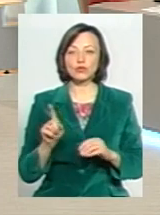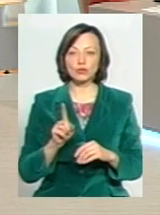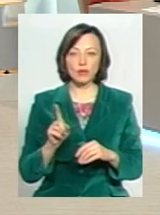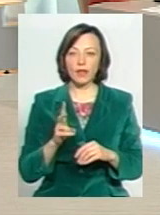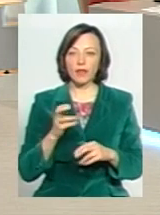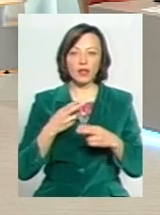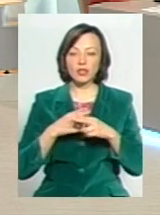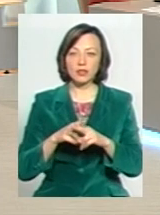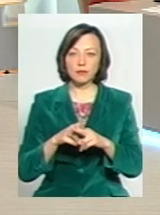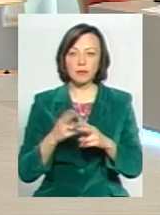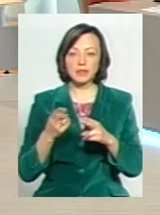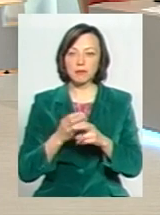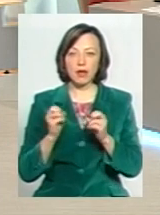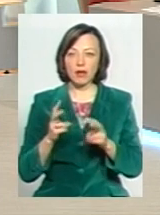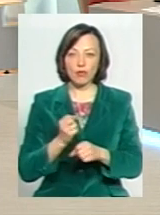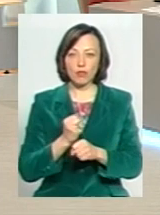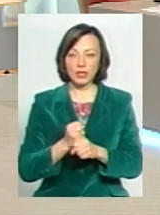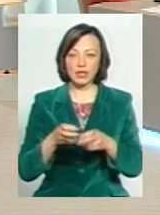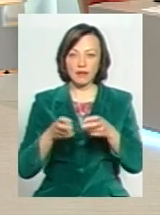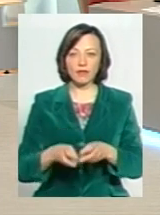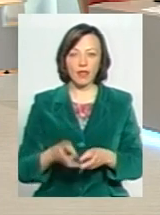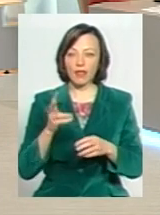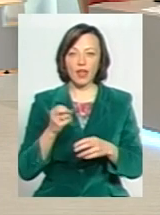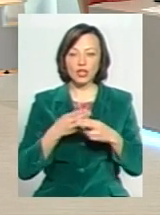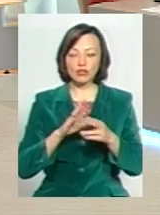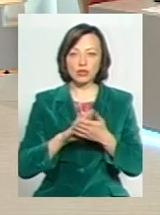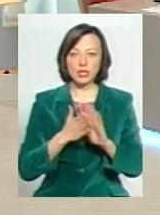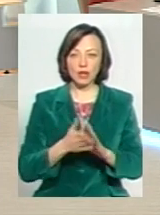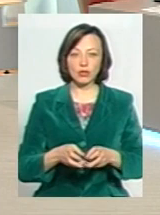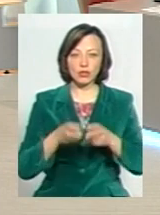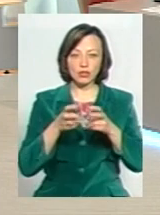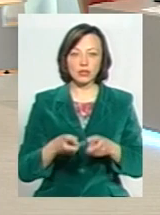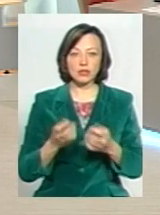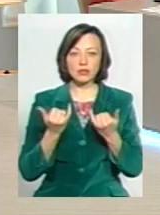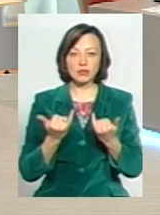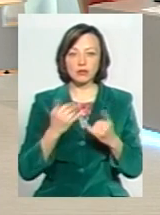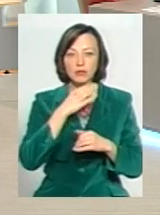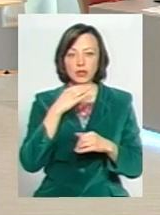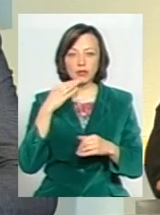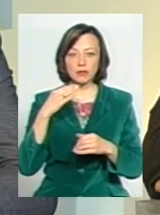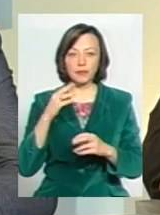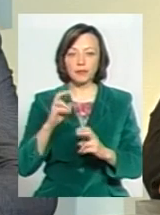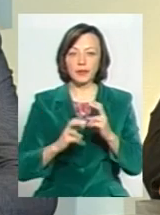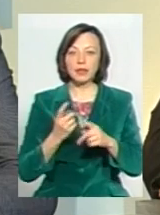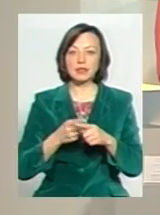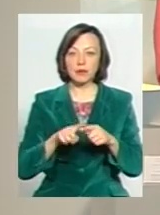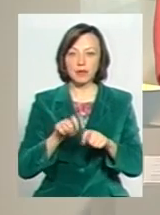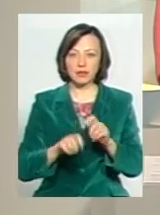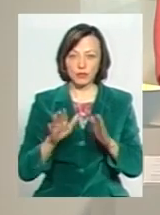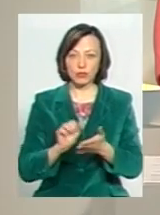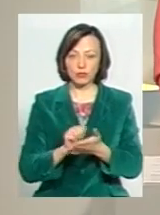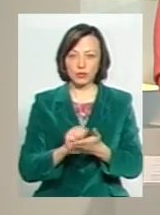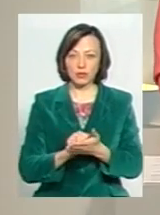суть не технічної, не безпеки роботи ліфтів, не технічного стану ліфтів. Зараз багато підприємств. Тобто це перевіряється тільки